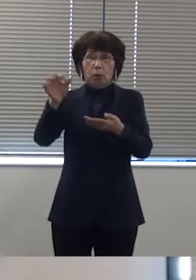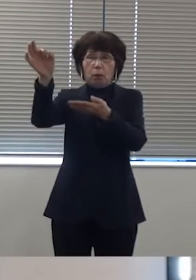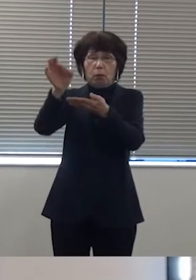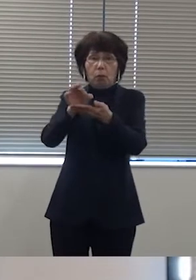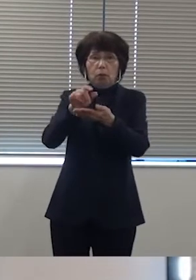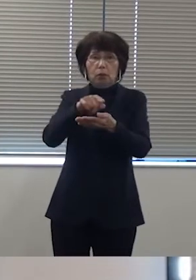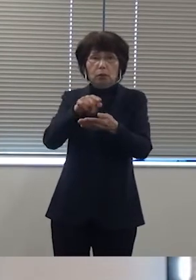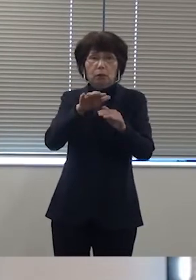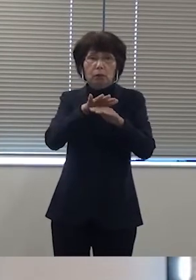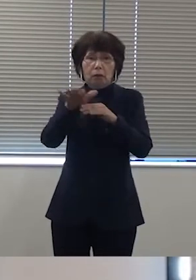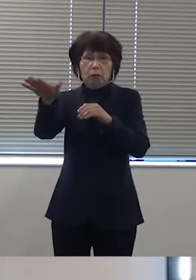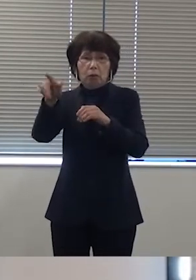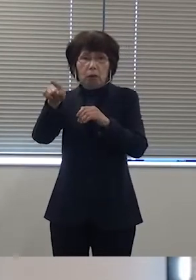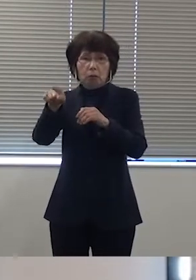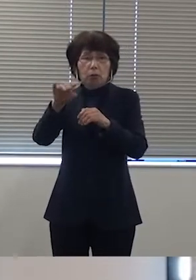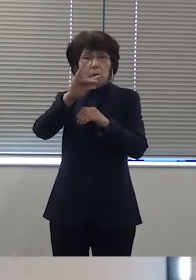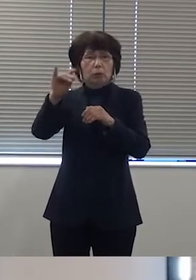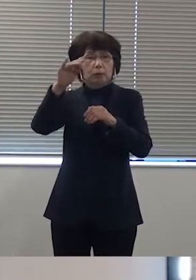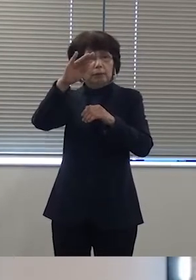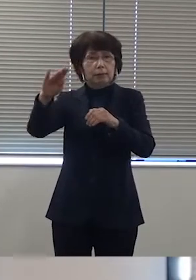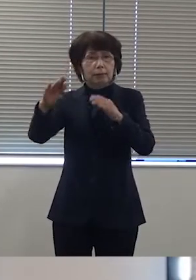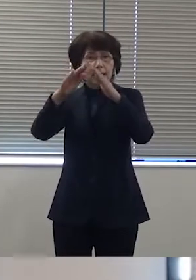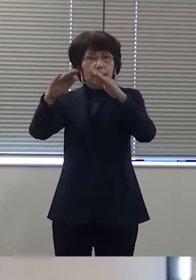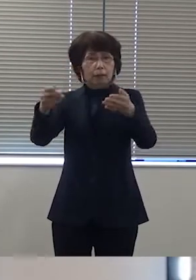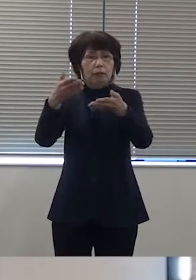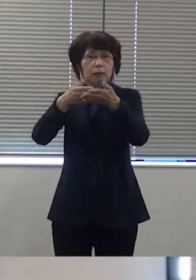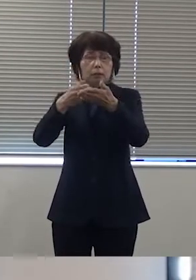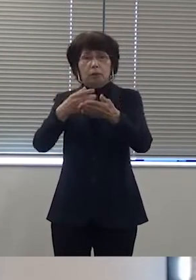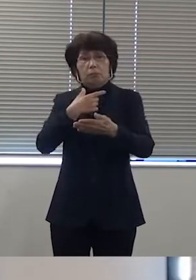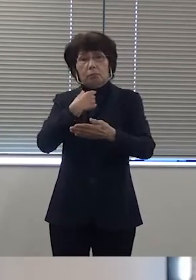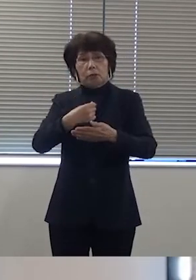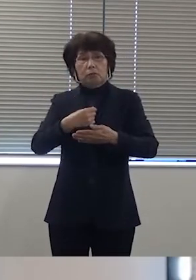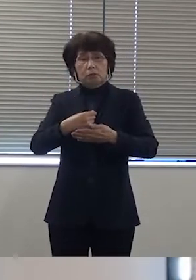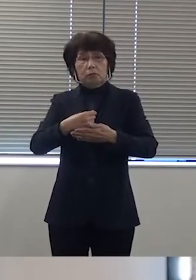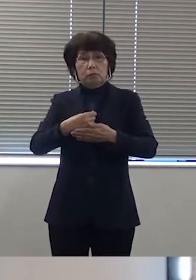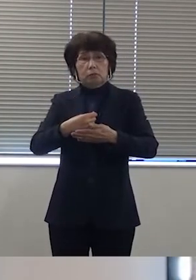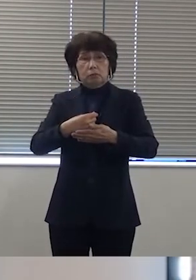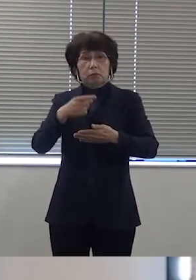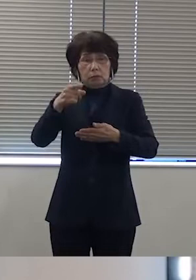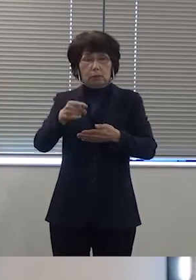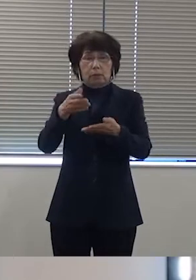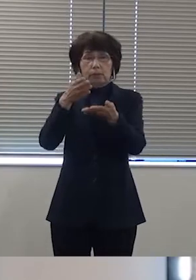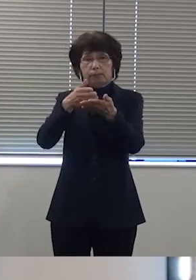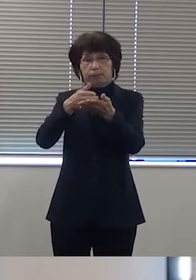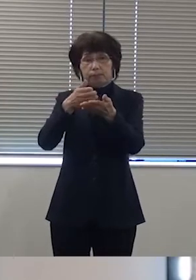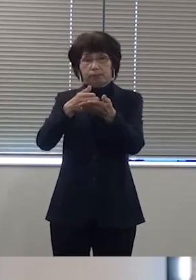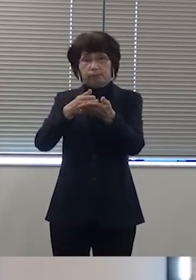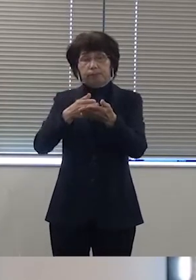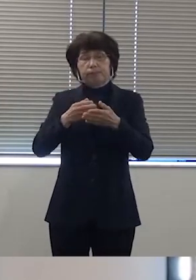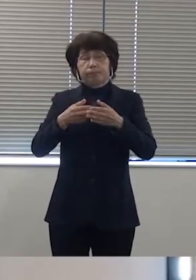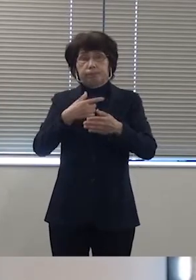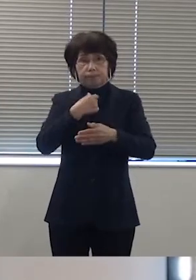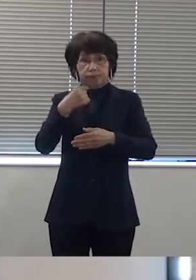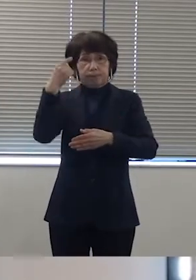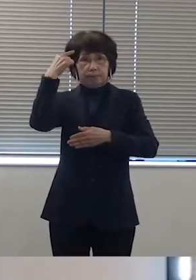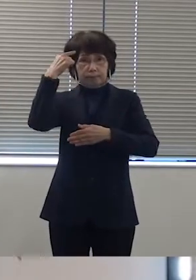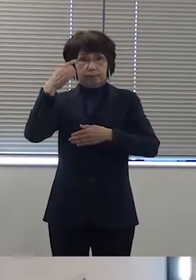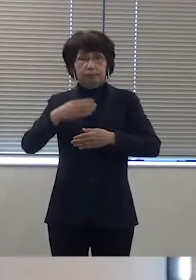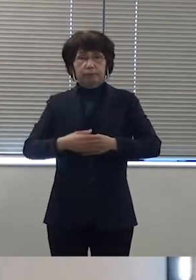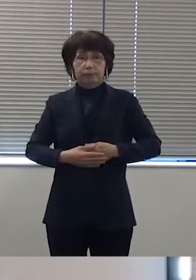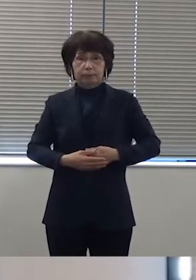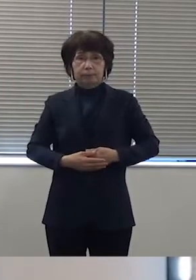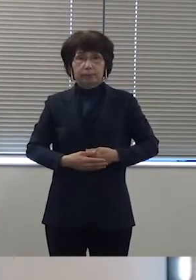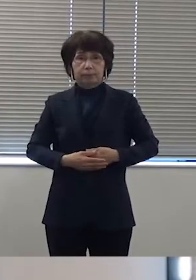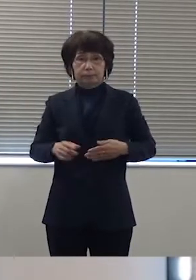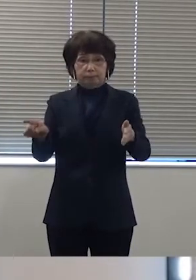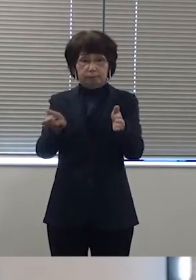したいと考えておりますので、議会でも十分に説明をしていきたいと思います。私の方以上ですので、あと残りました